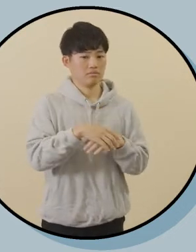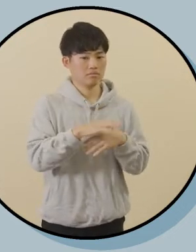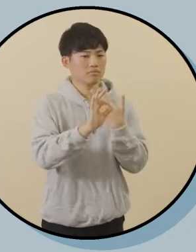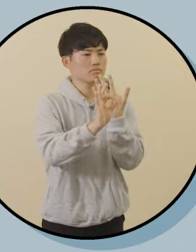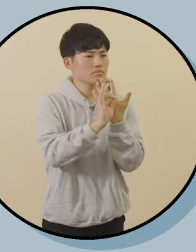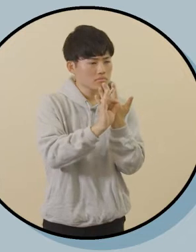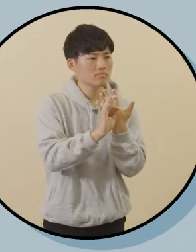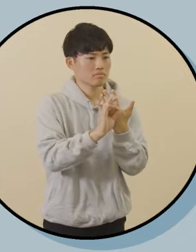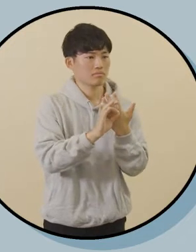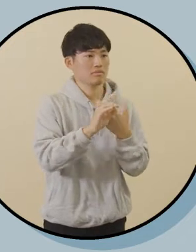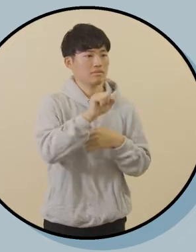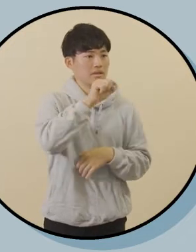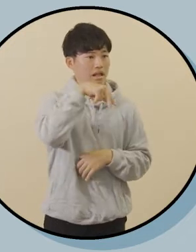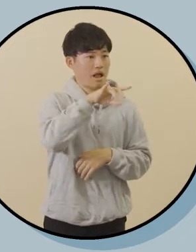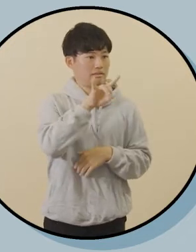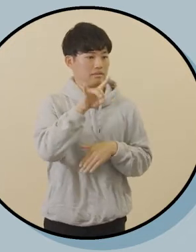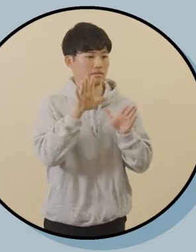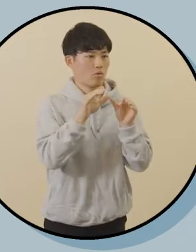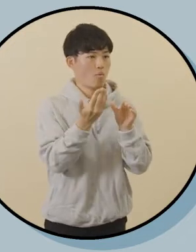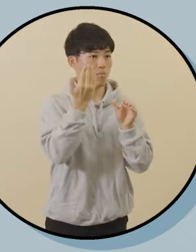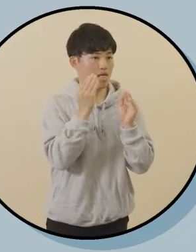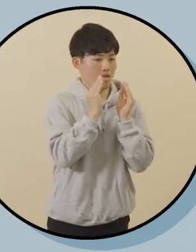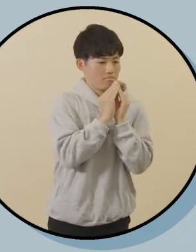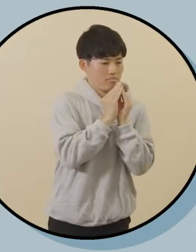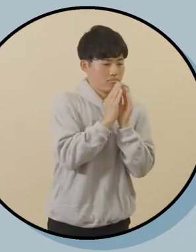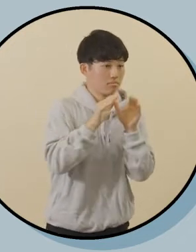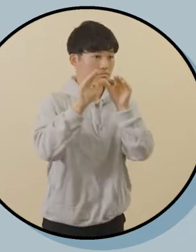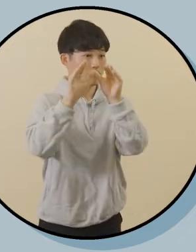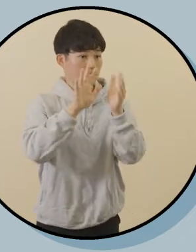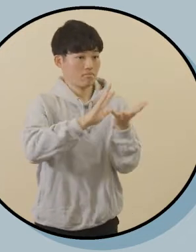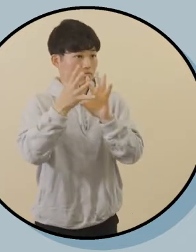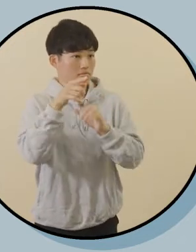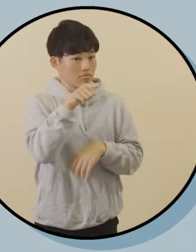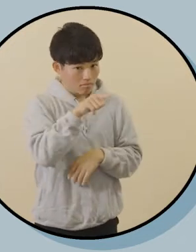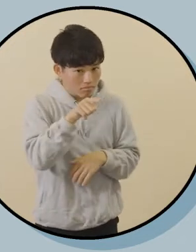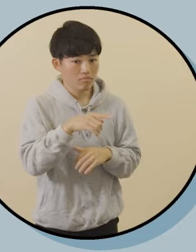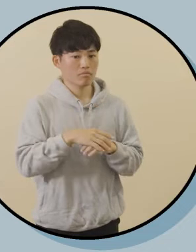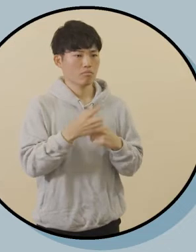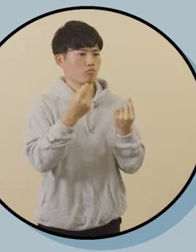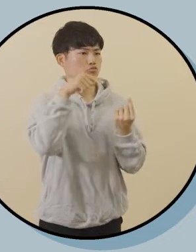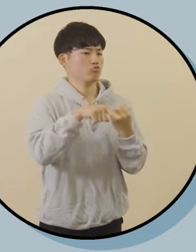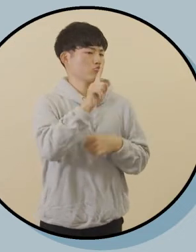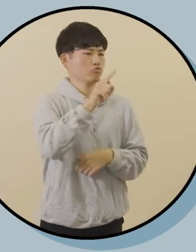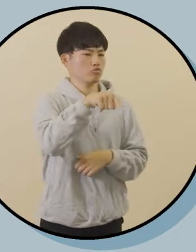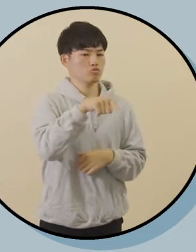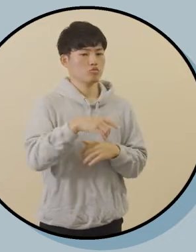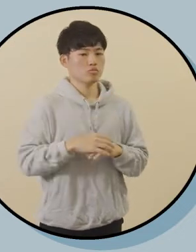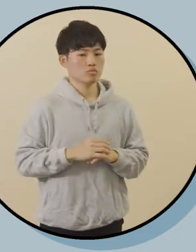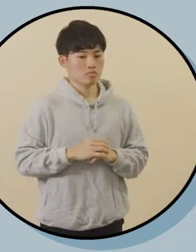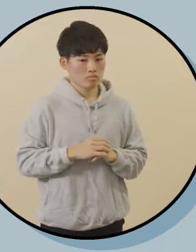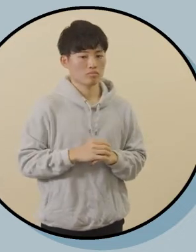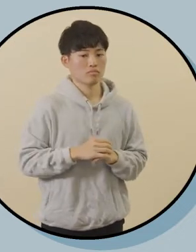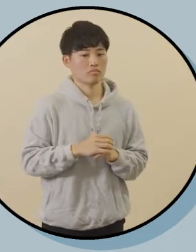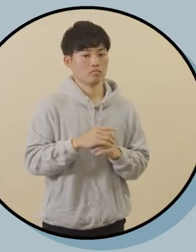か、変容するみたいな言葉なんですけど、例えば、こう、サナギが蝶になっていくっていうのも、あれも一つのメタモルフォーゼで、で、